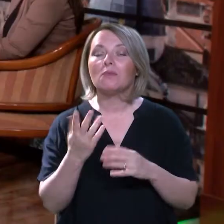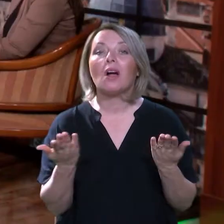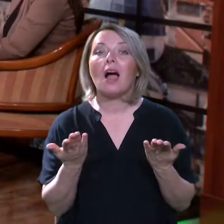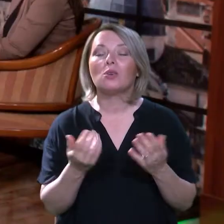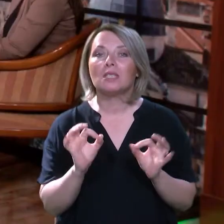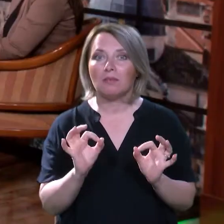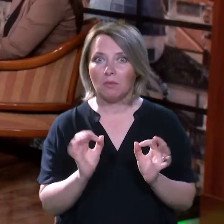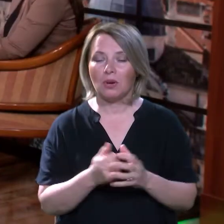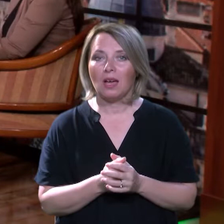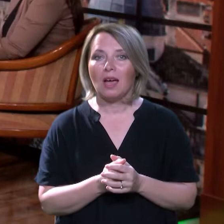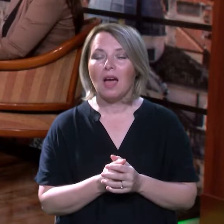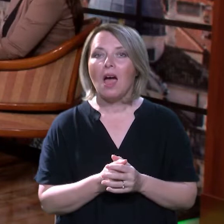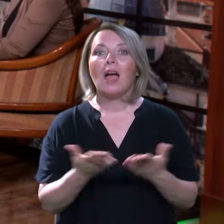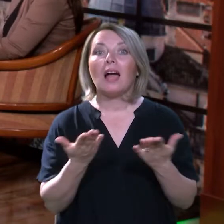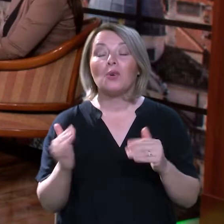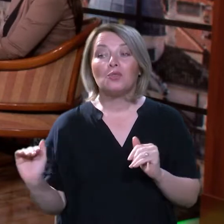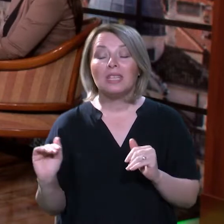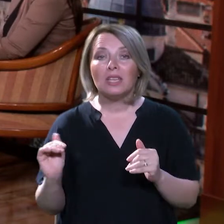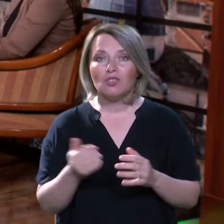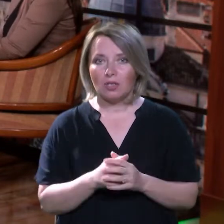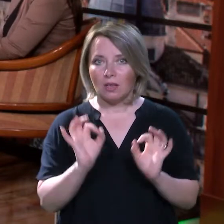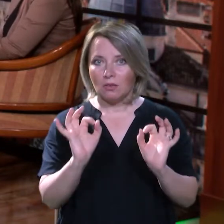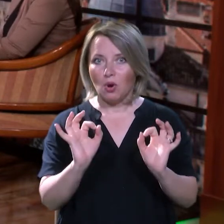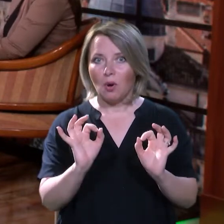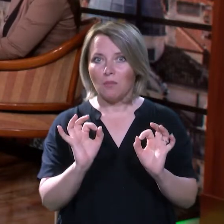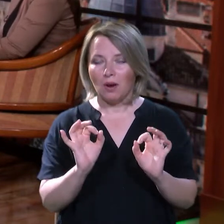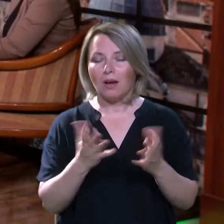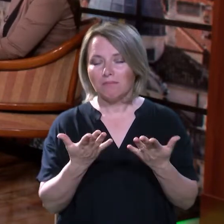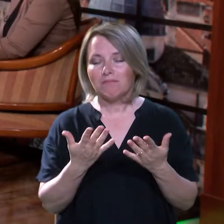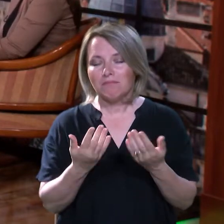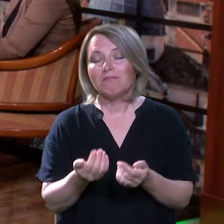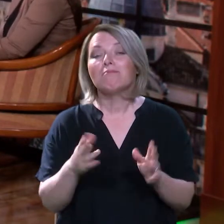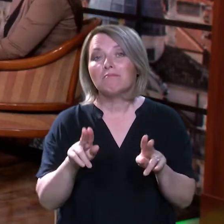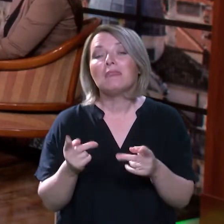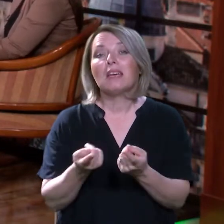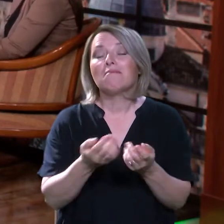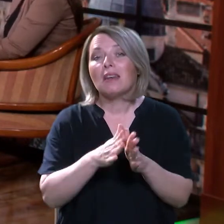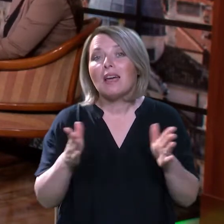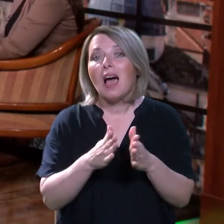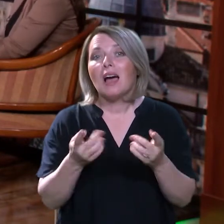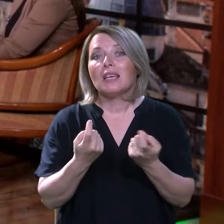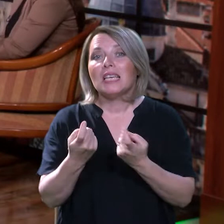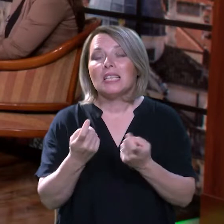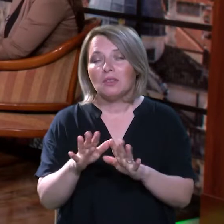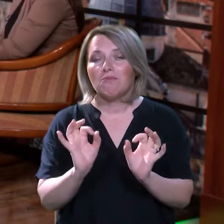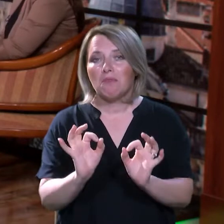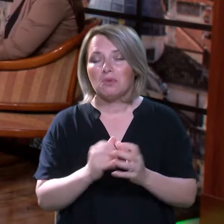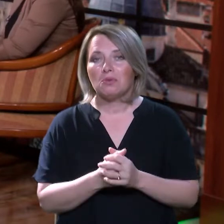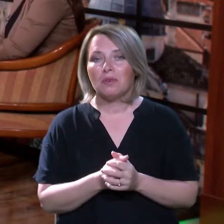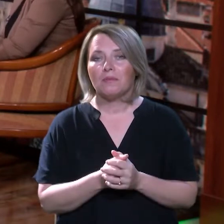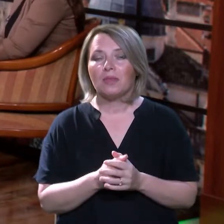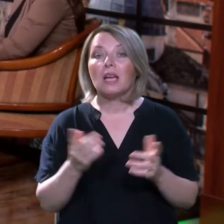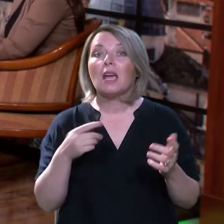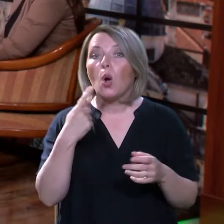ste? Dobro, hvala kako na pitanje. Kako su dječice? Dobro su, nose se sa različitim izazovima, ali dobro su.